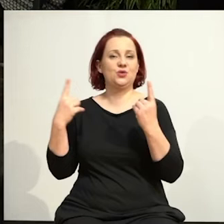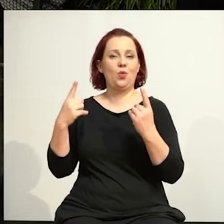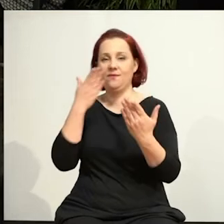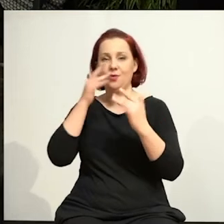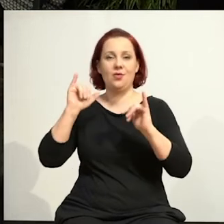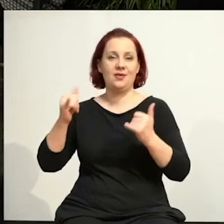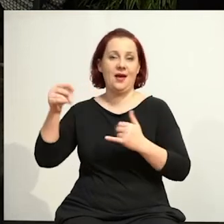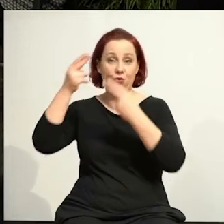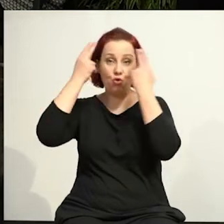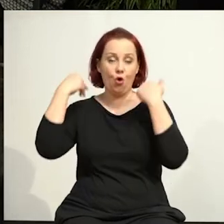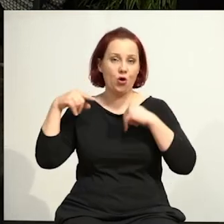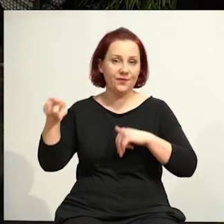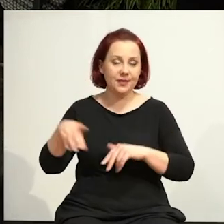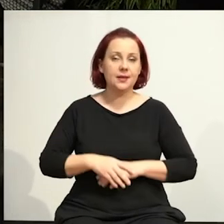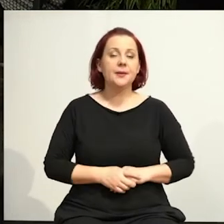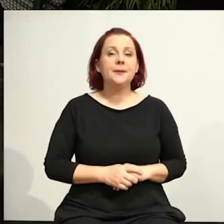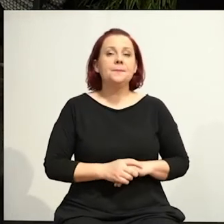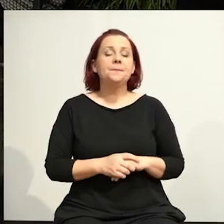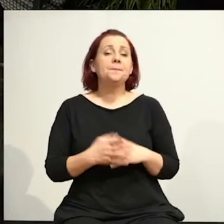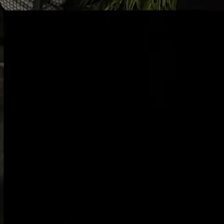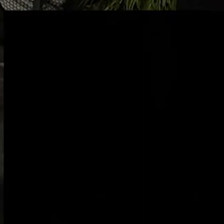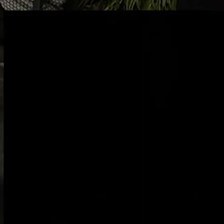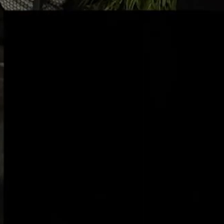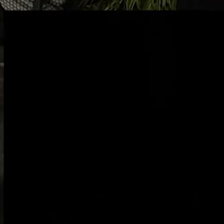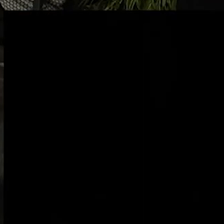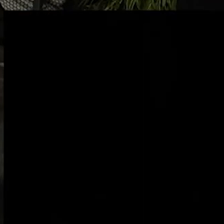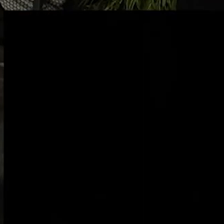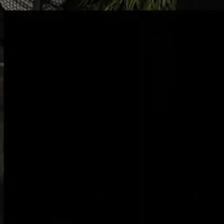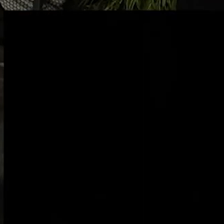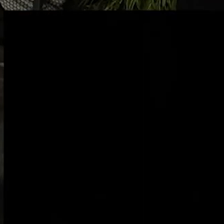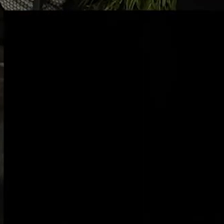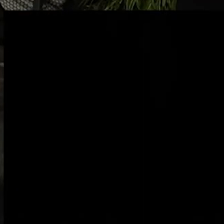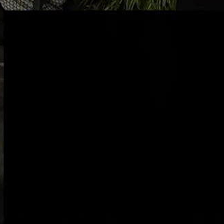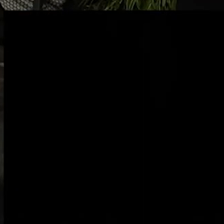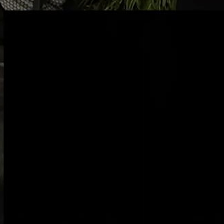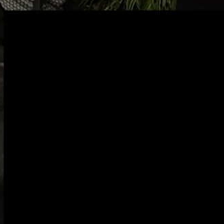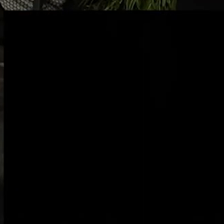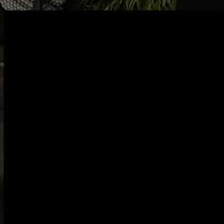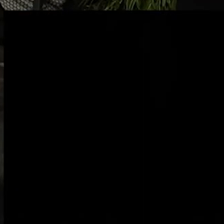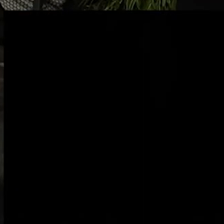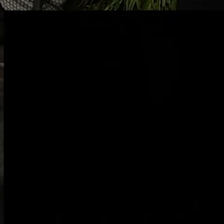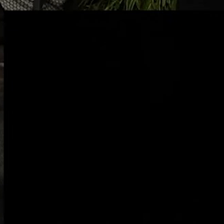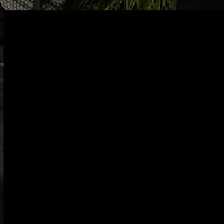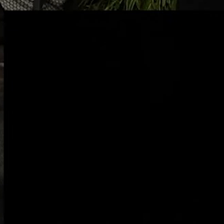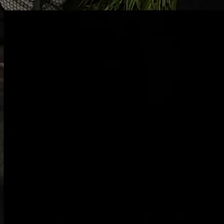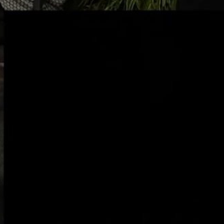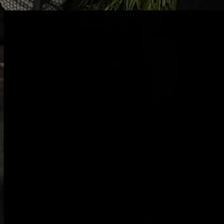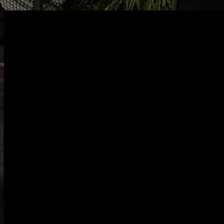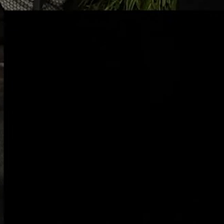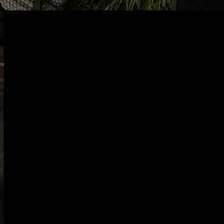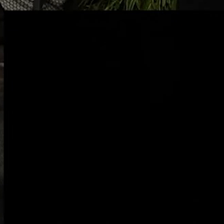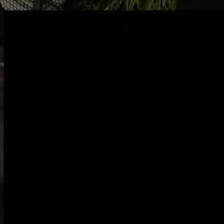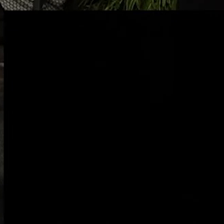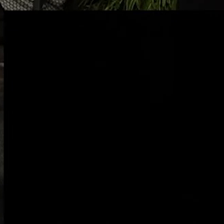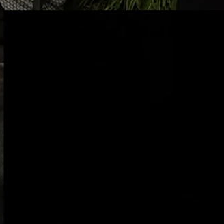ze względu na to, że no moja bliska koleżanka ze studiów, Małgorzata Rygielska, która od 20 lat zajmuje